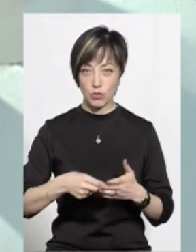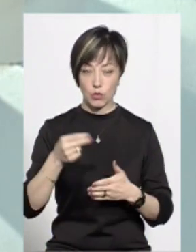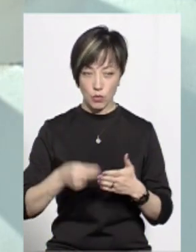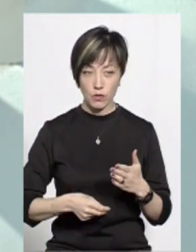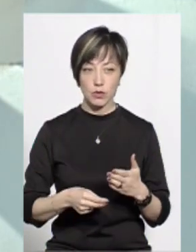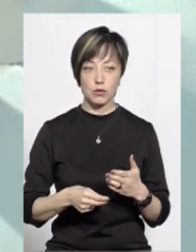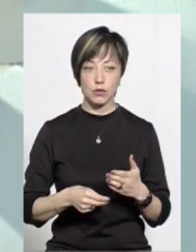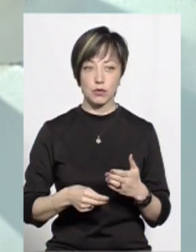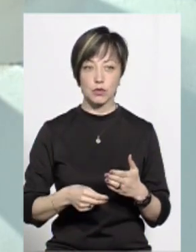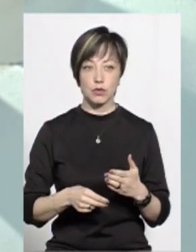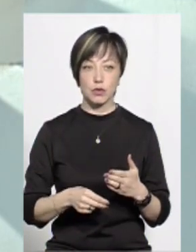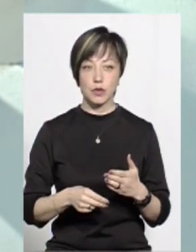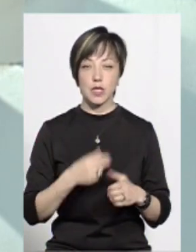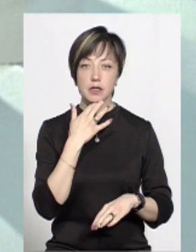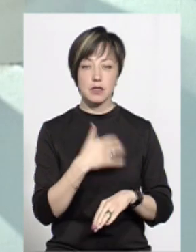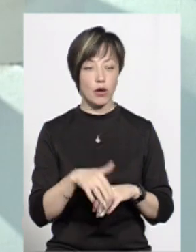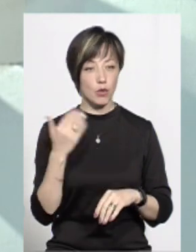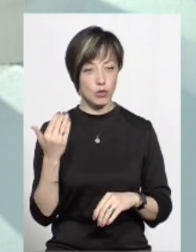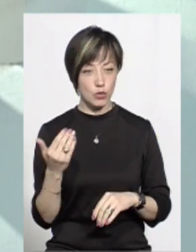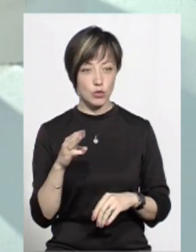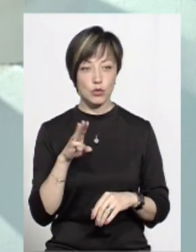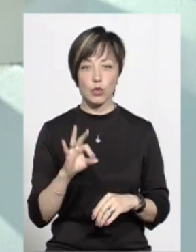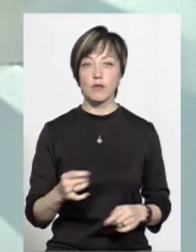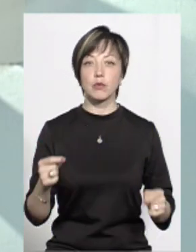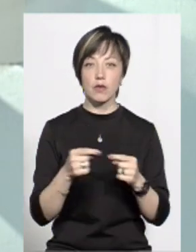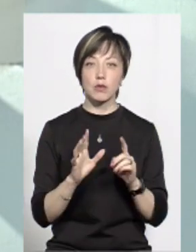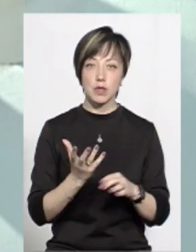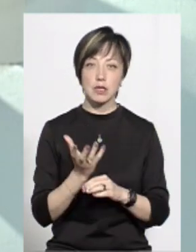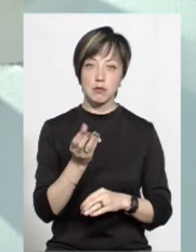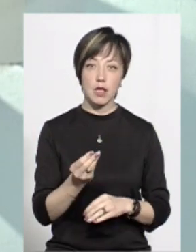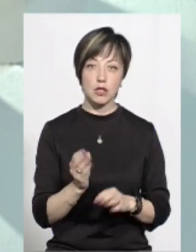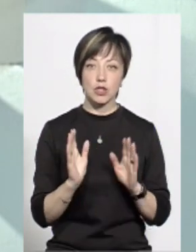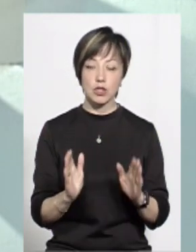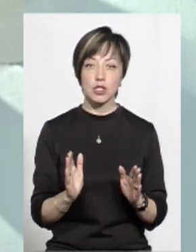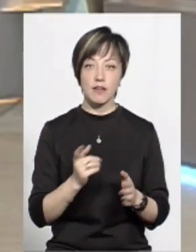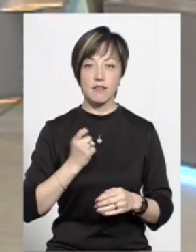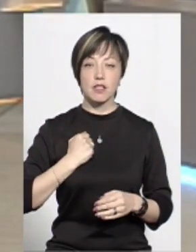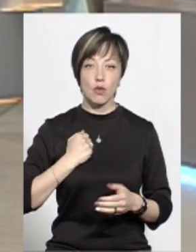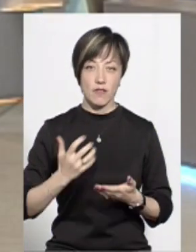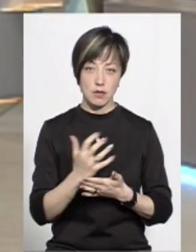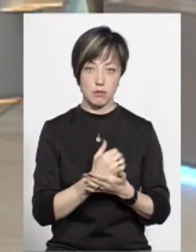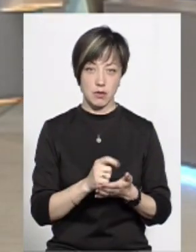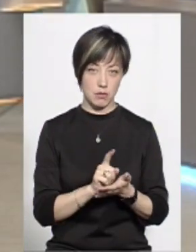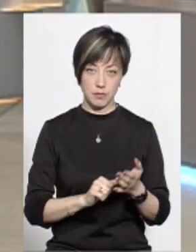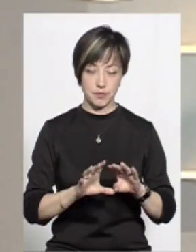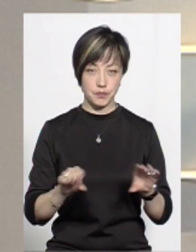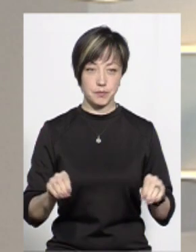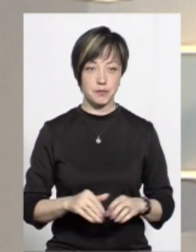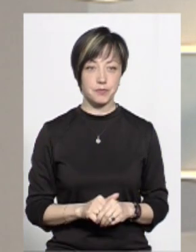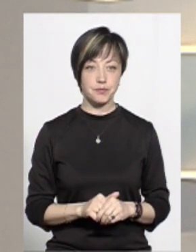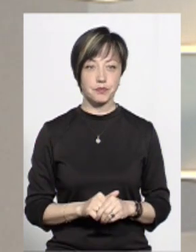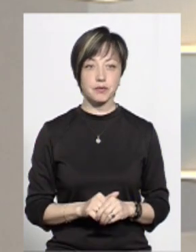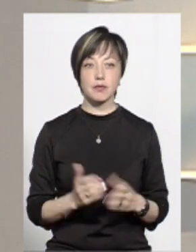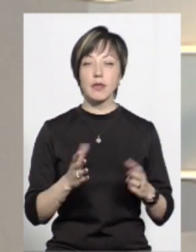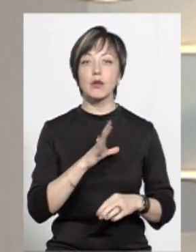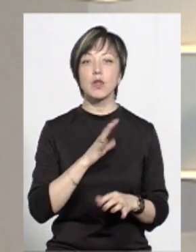довідку за кордону, то відповідно тут буде сплачений лише військовий збір. Ага. І